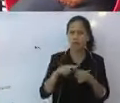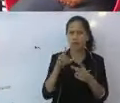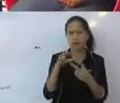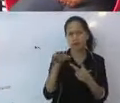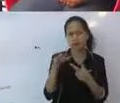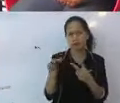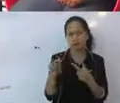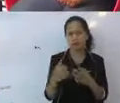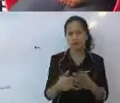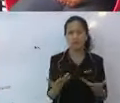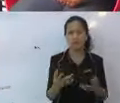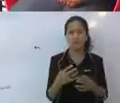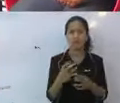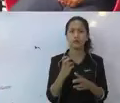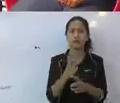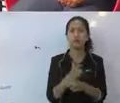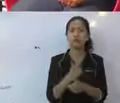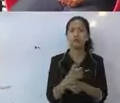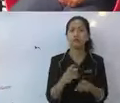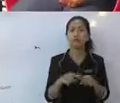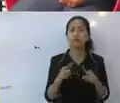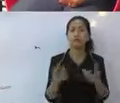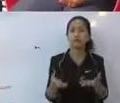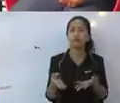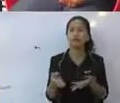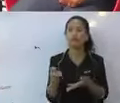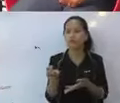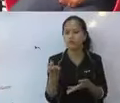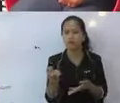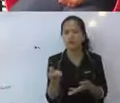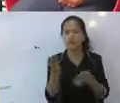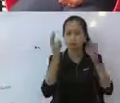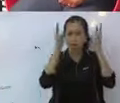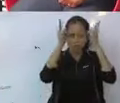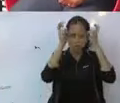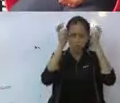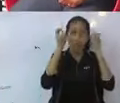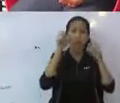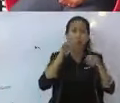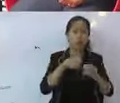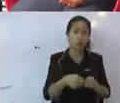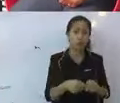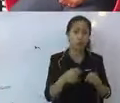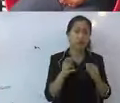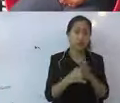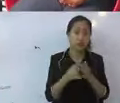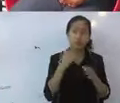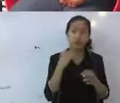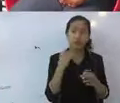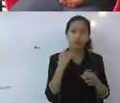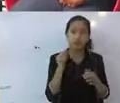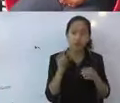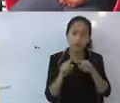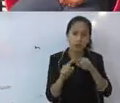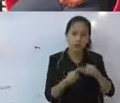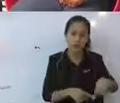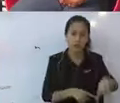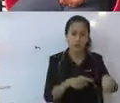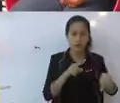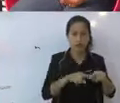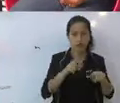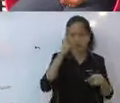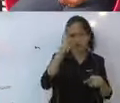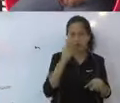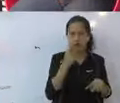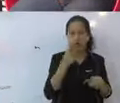pakainin. Kaya yun yung medyo lesson sa atin na sa mga magulang talaga nakadepende. Yung healthy ano ng mga anak